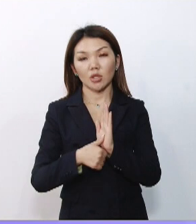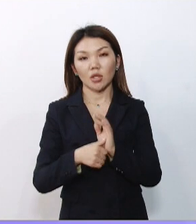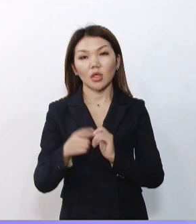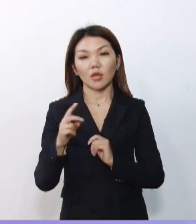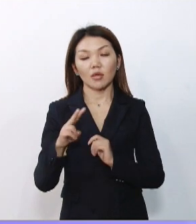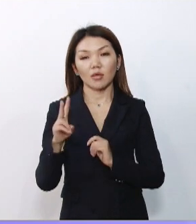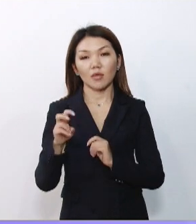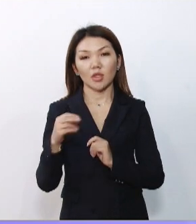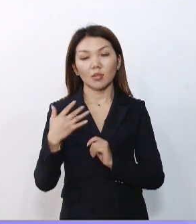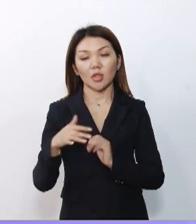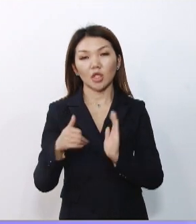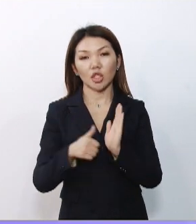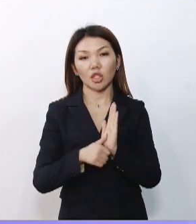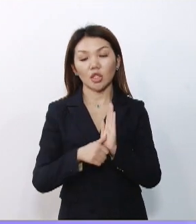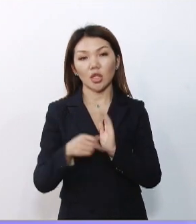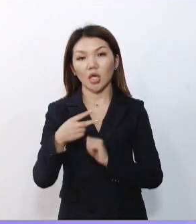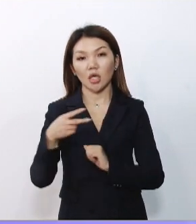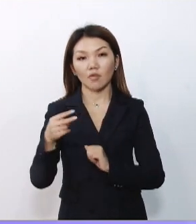256 равно